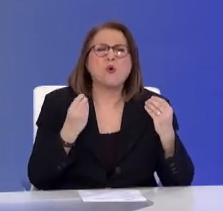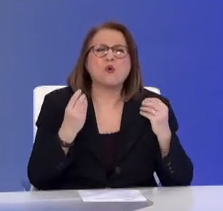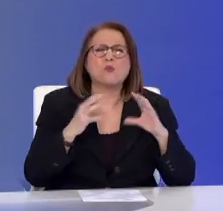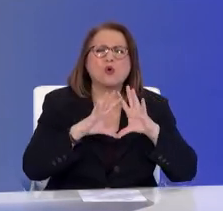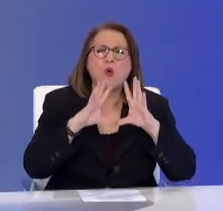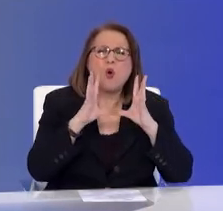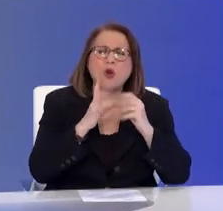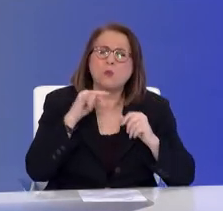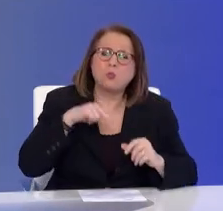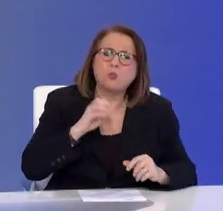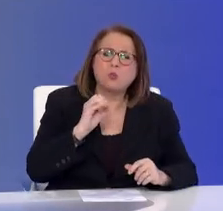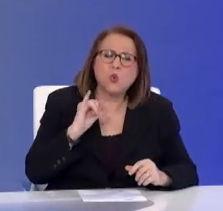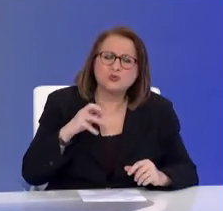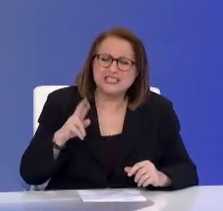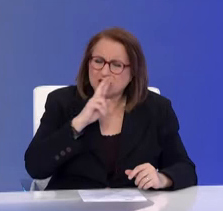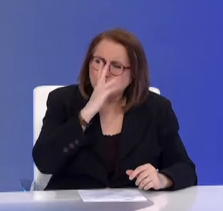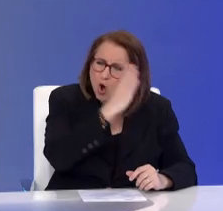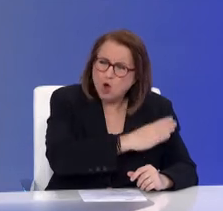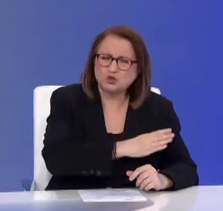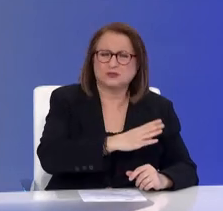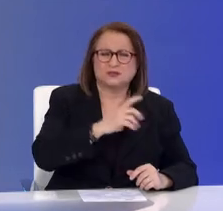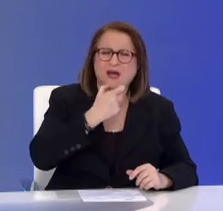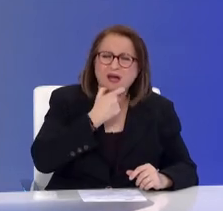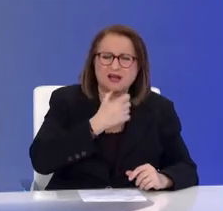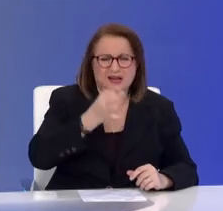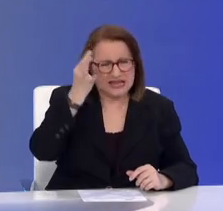Πούσκιν και όλοι και πολλοί άλλοι